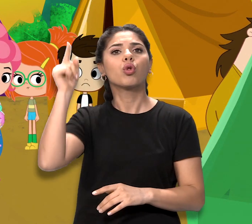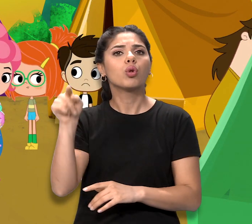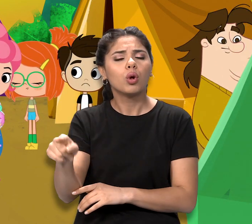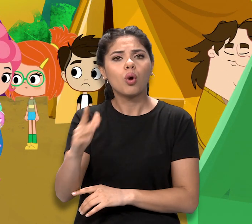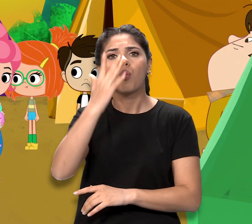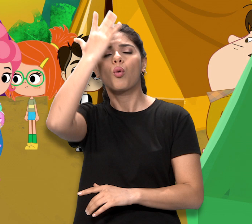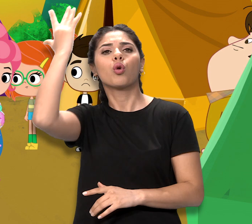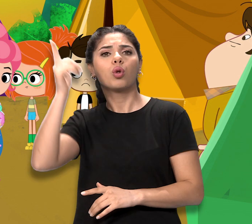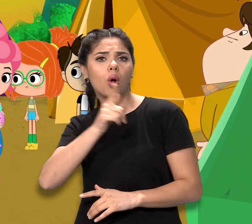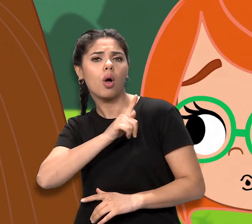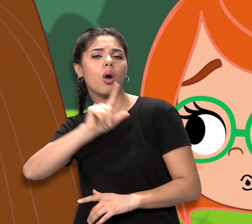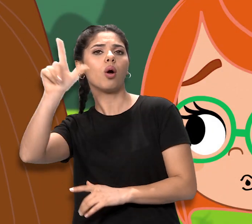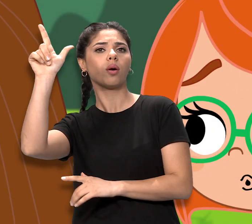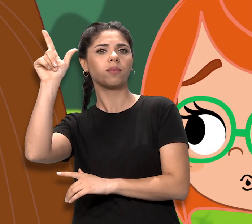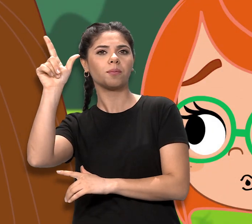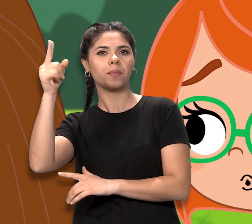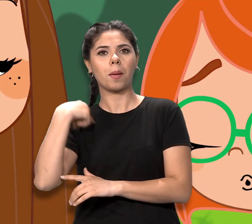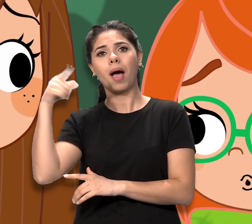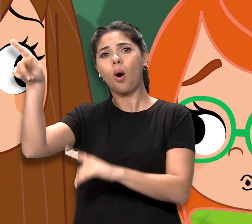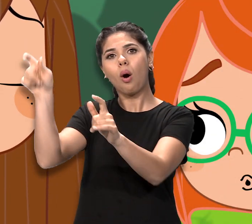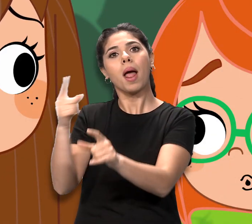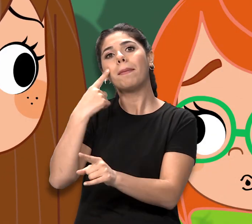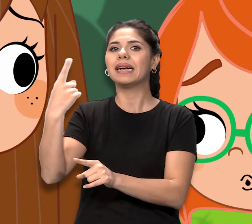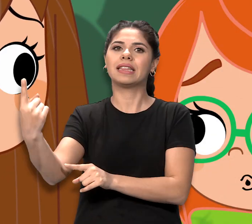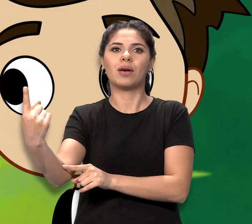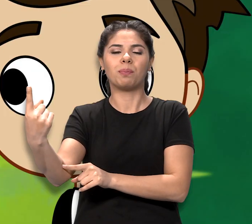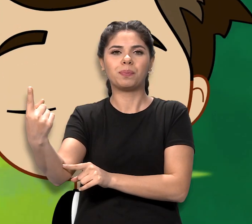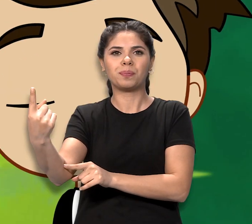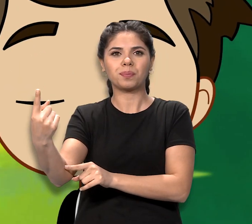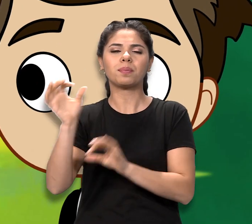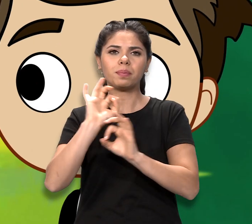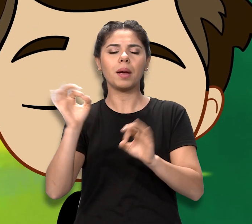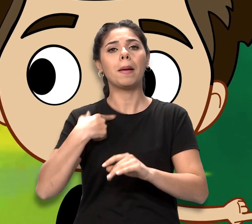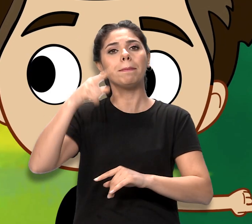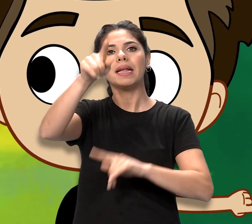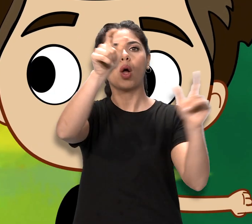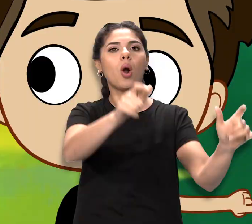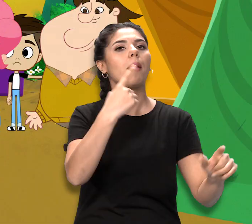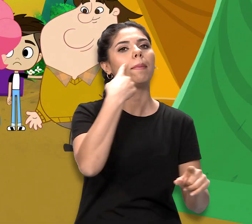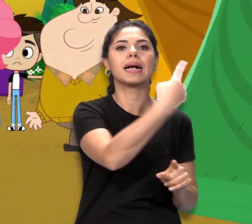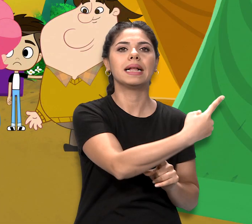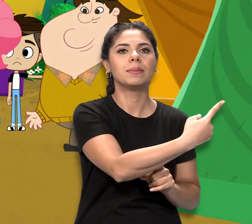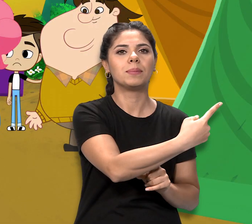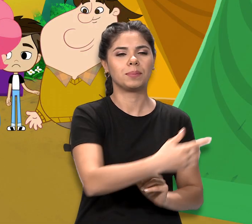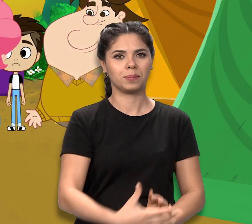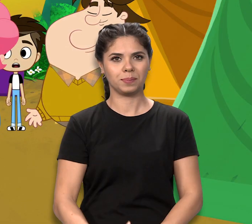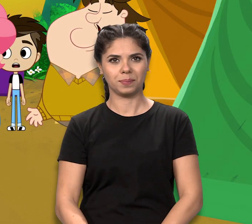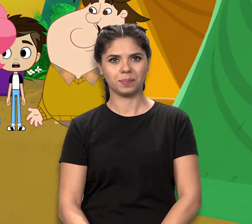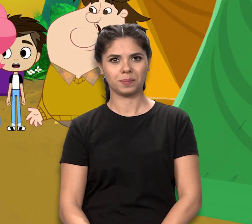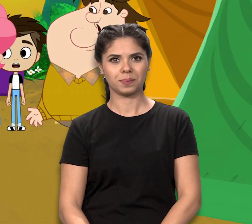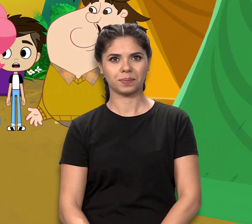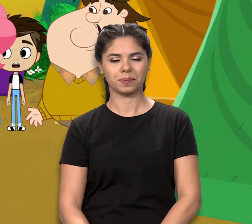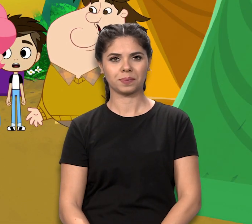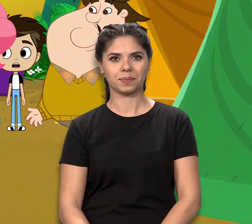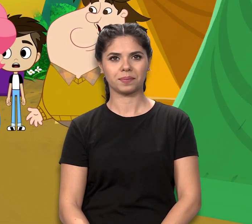Mutlu. Mutlu. Ben bu tarafa bakacağım. Tamam, biz de bu tarafa bakalım.